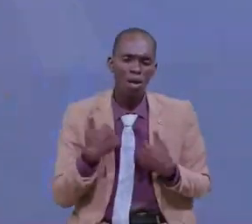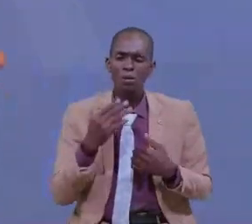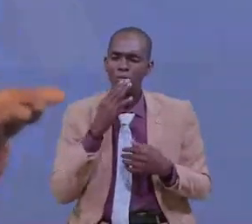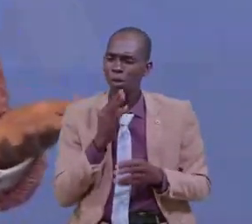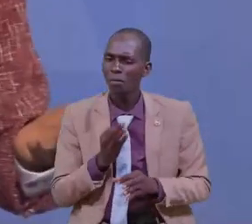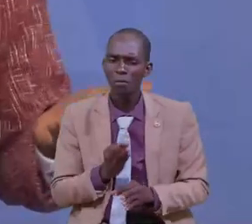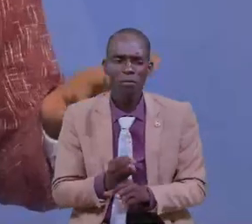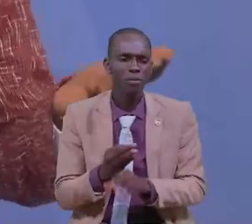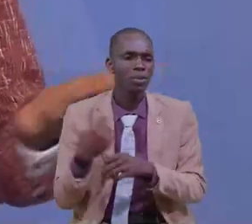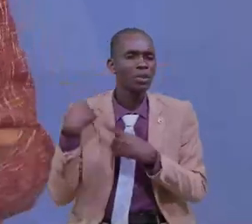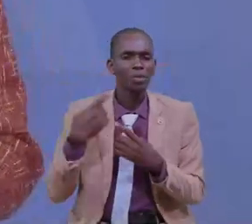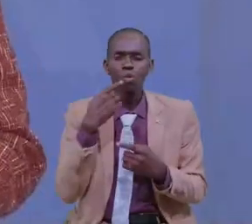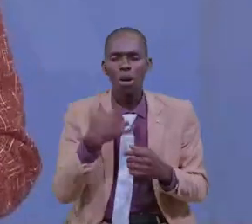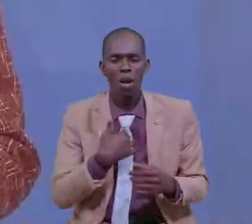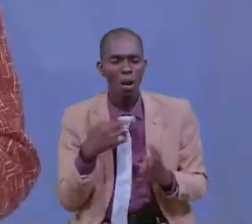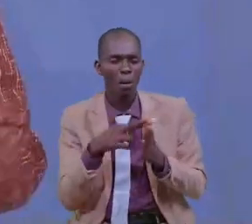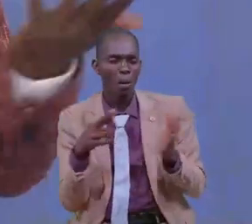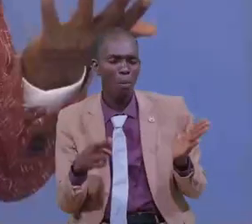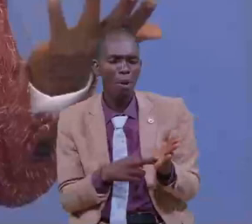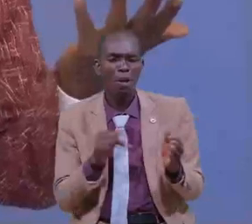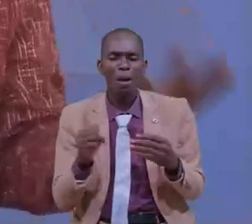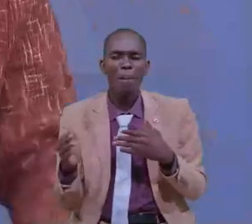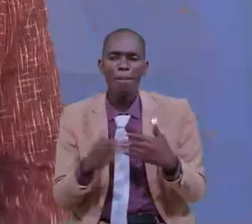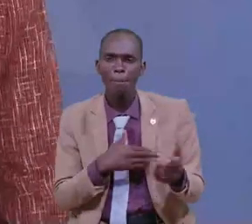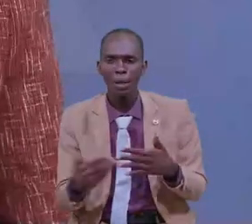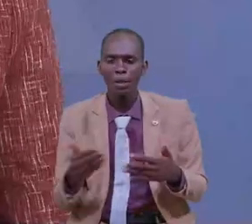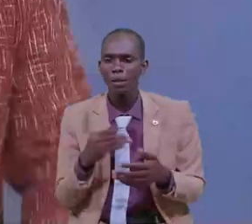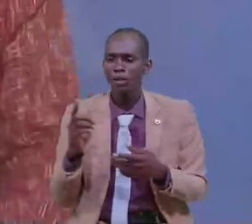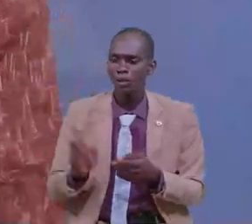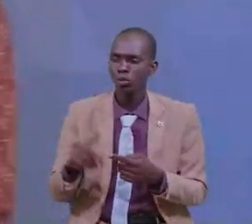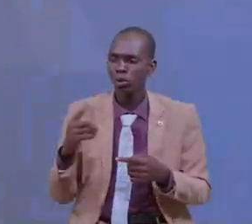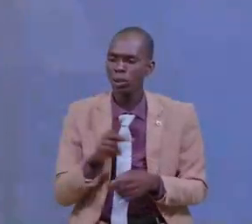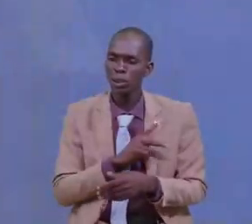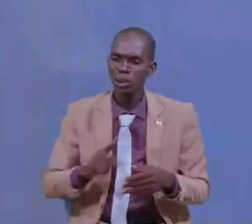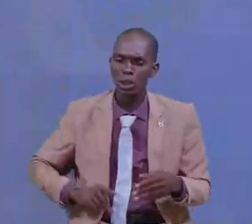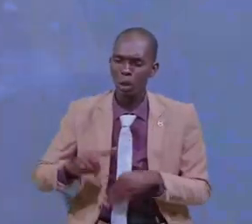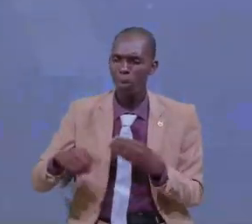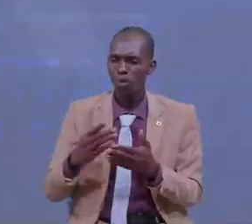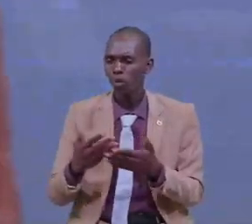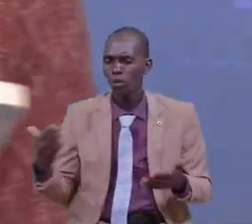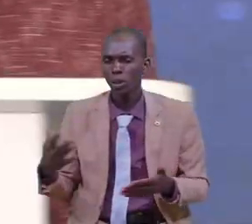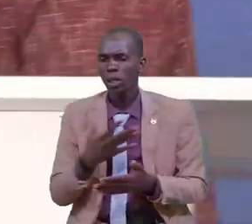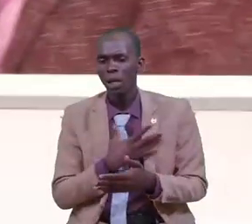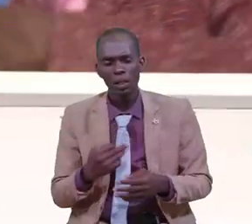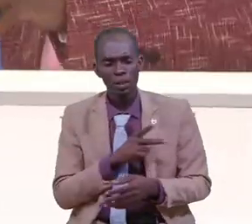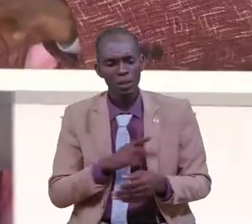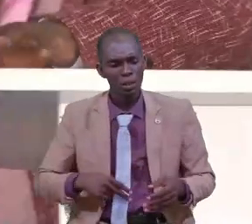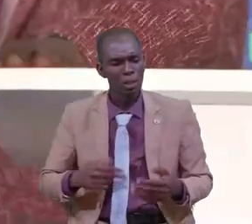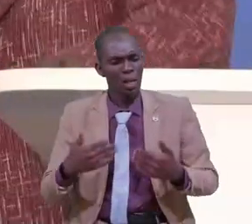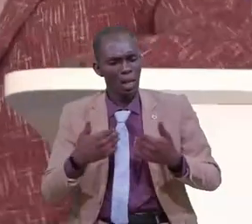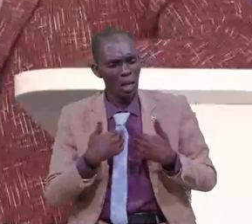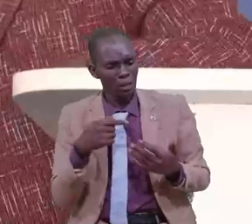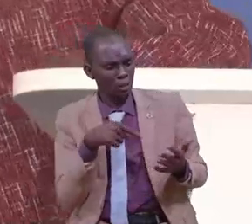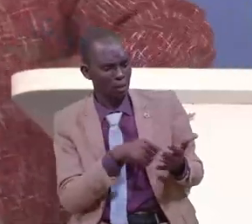cas, il se demandait, est-ce que cet homme a été honoré, compensé? Et voici